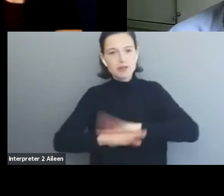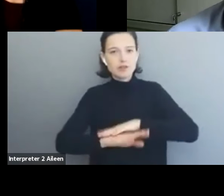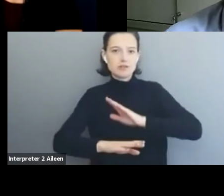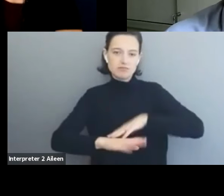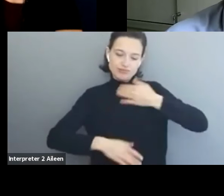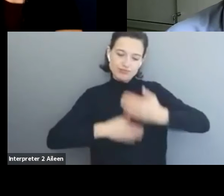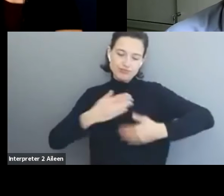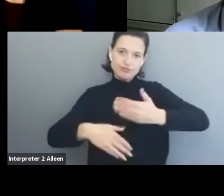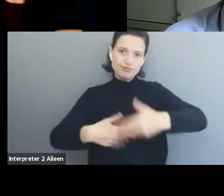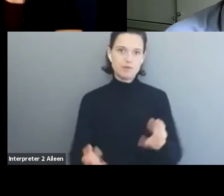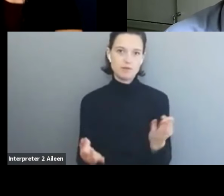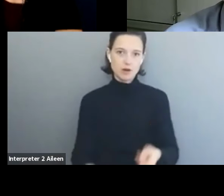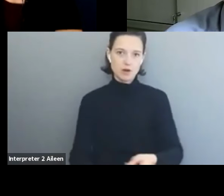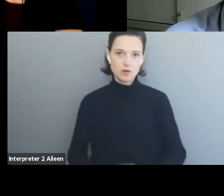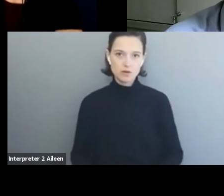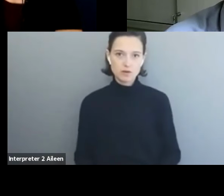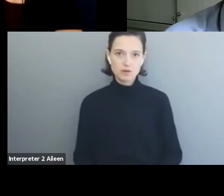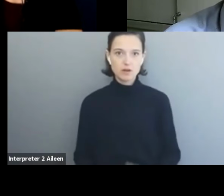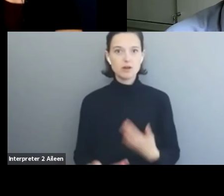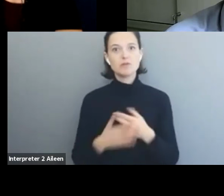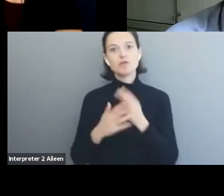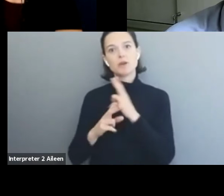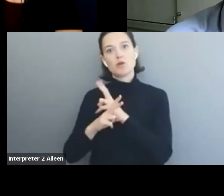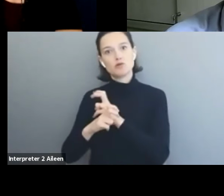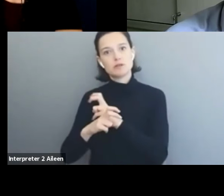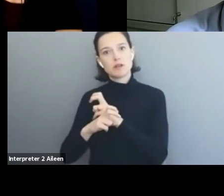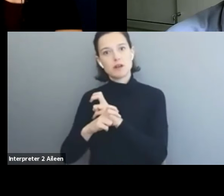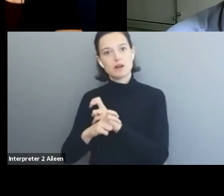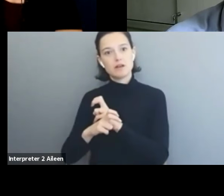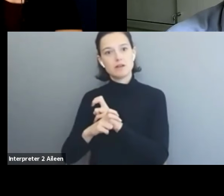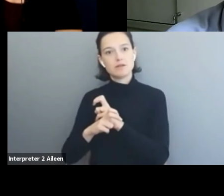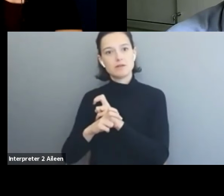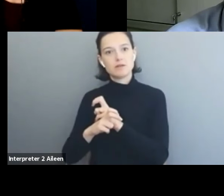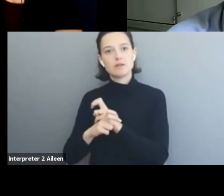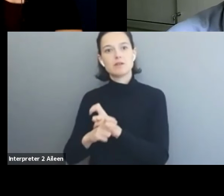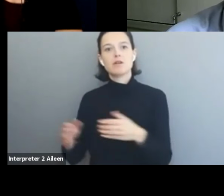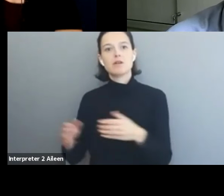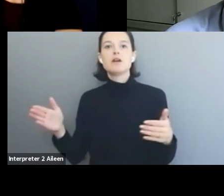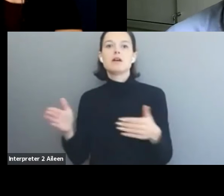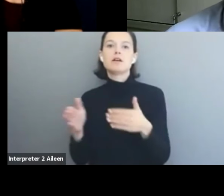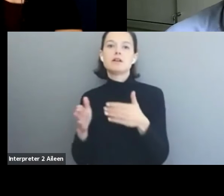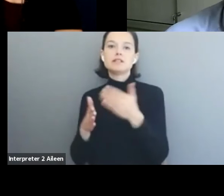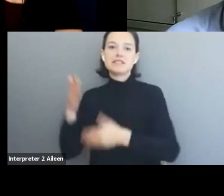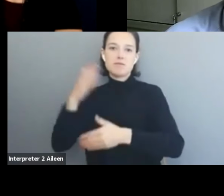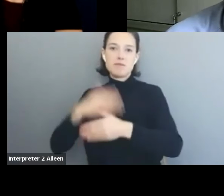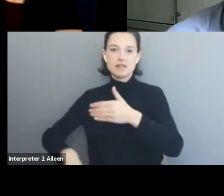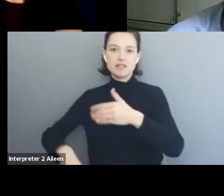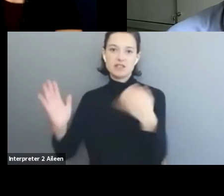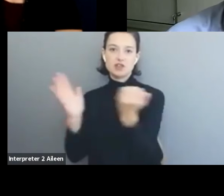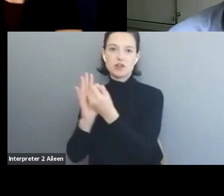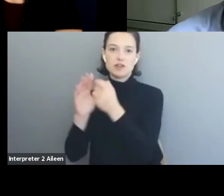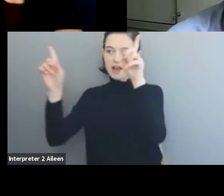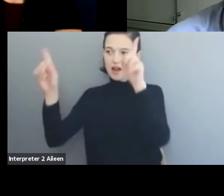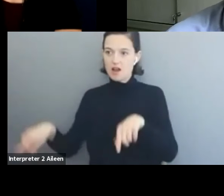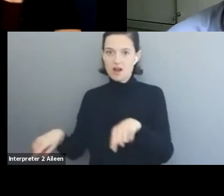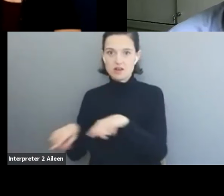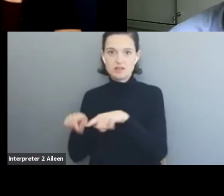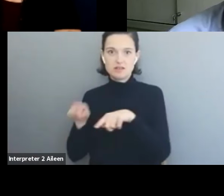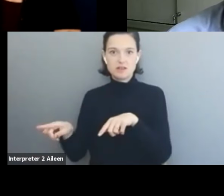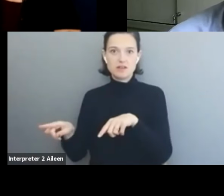deshalb gibt es zum Beispiel in Österreich eine Initiative wie dieses Web Accessibility Certificate Austria, wo wir WCAG 2.1